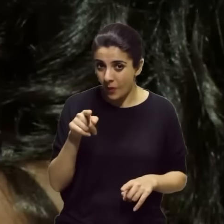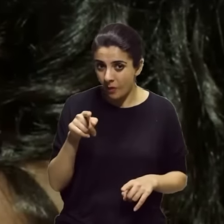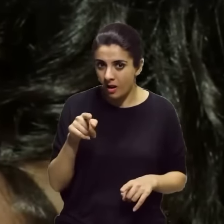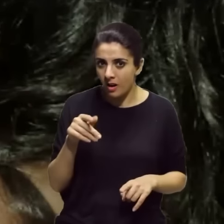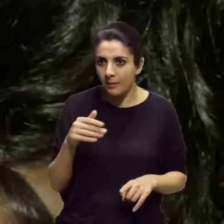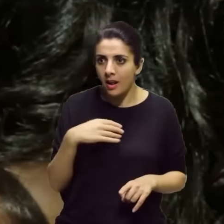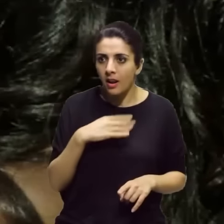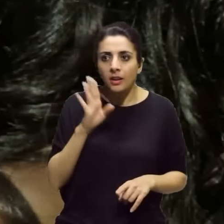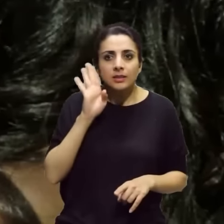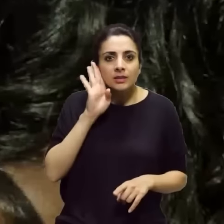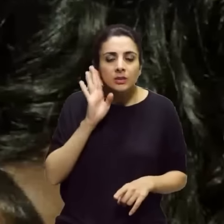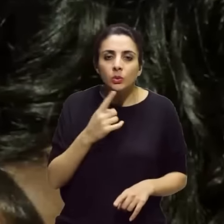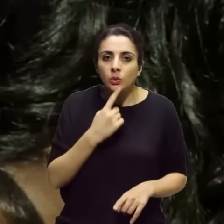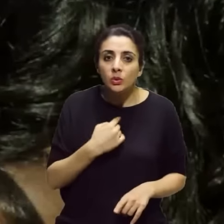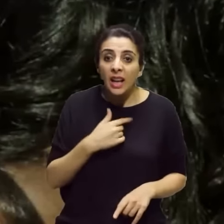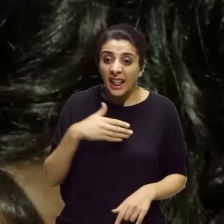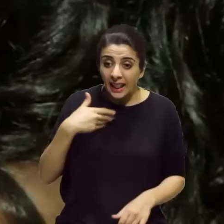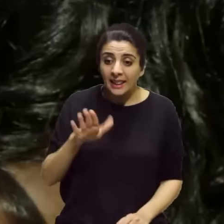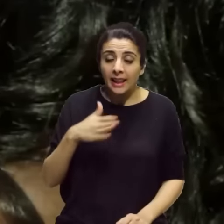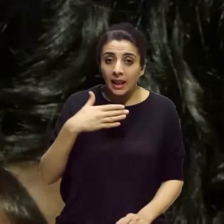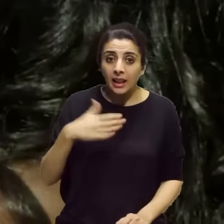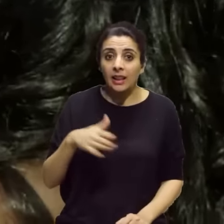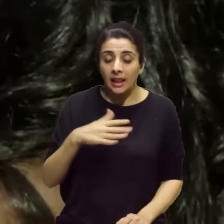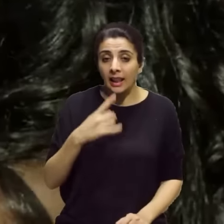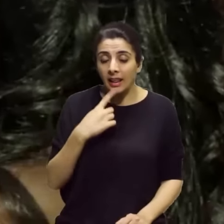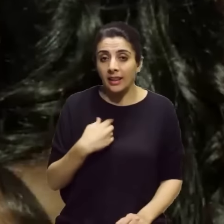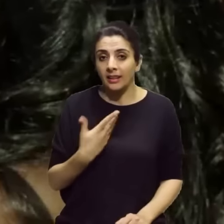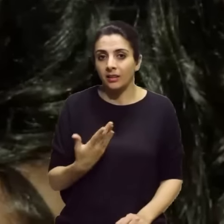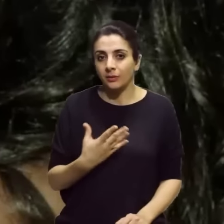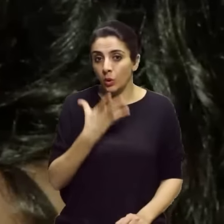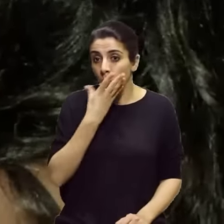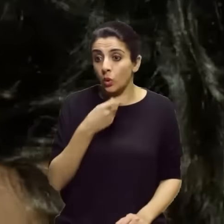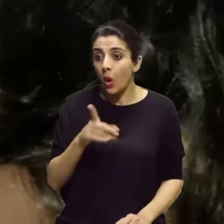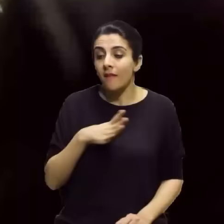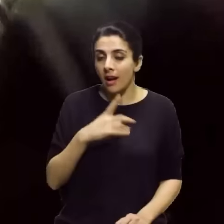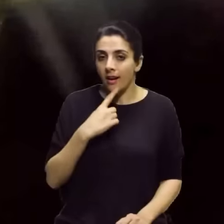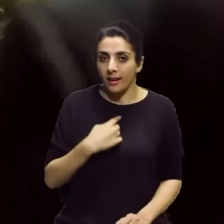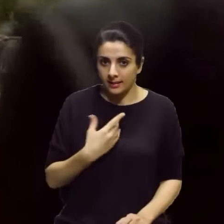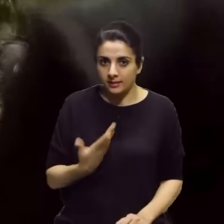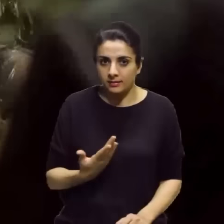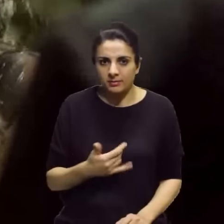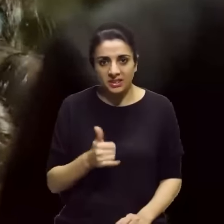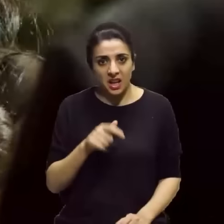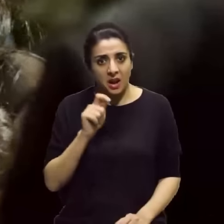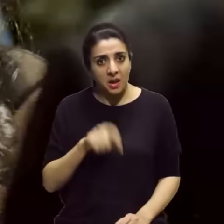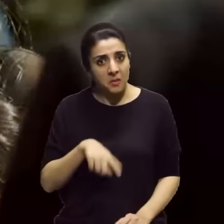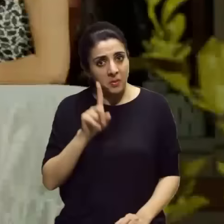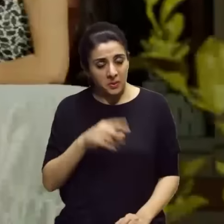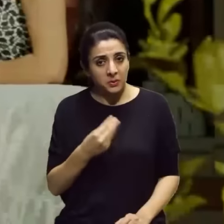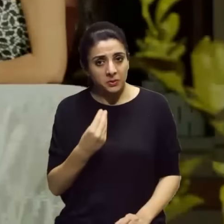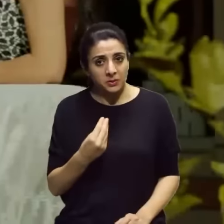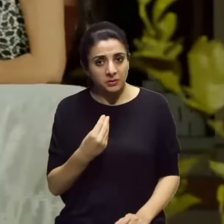bize fısıldadı. Dedi ki bize gidin, gidin. Güzeller orada dedi. Şakacı gündesin